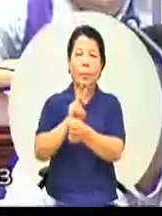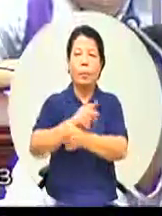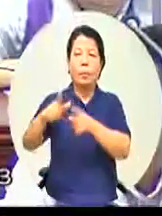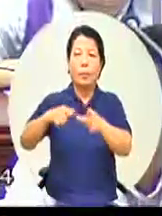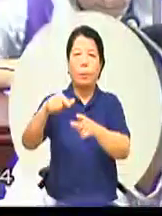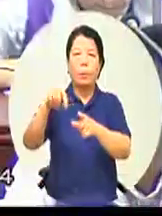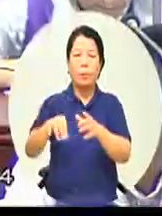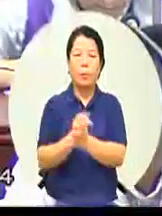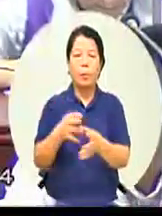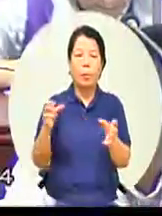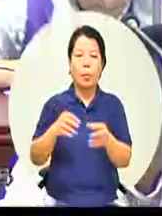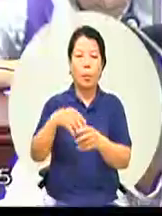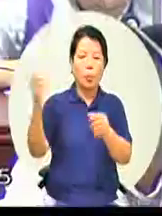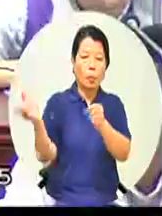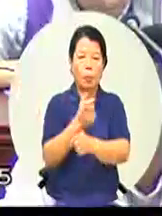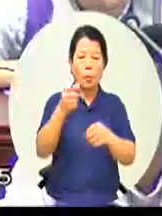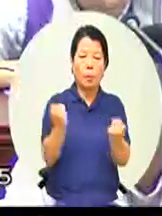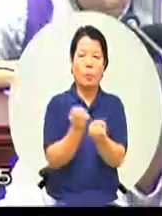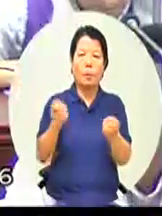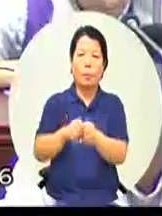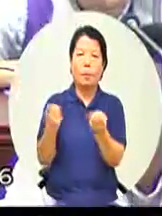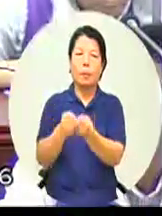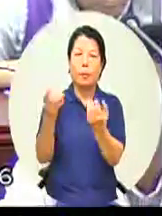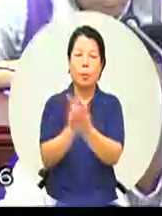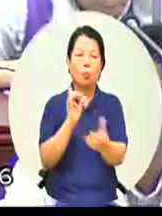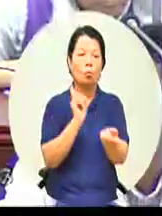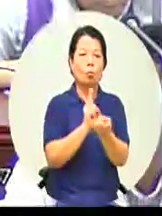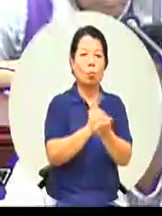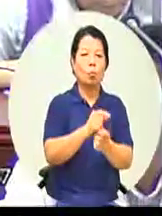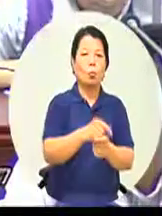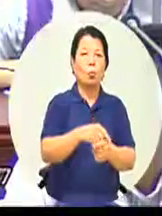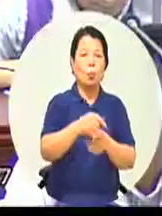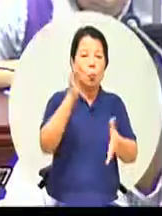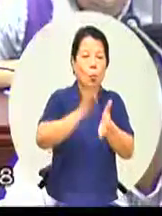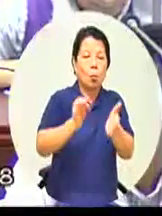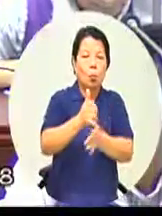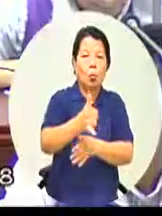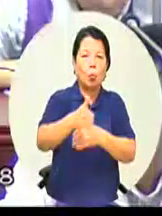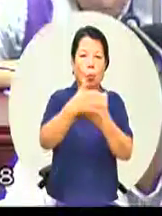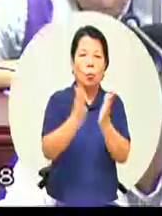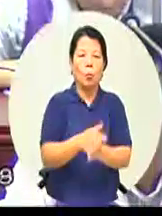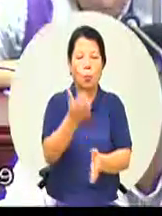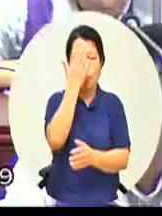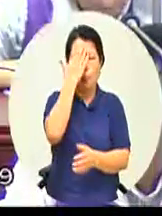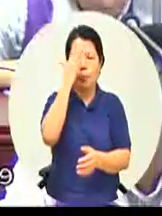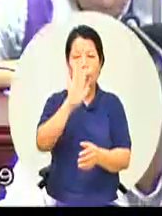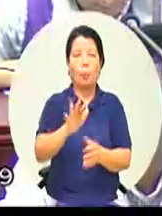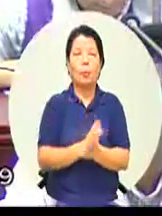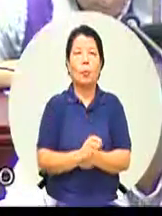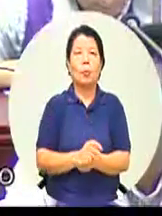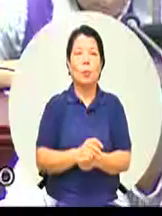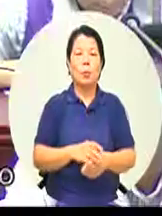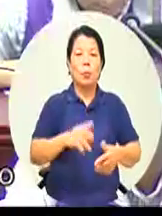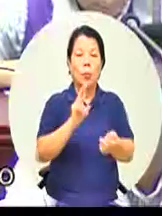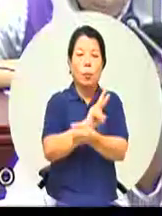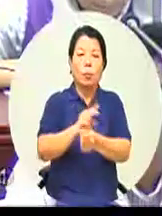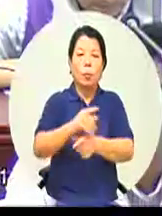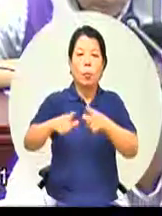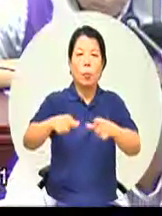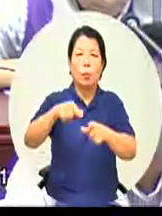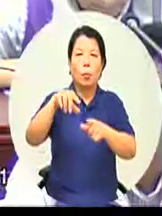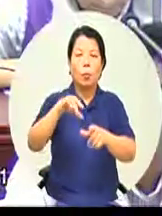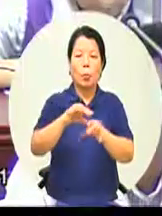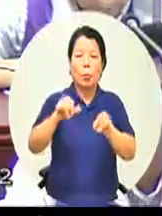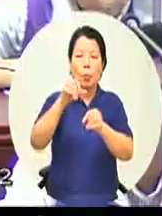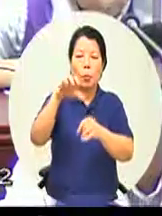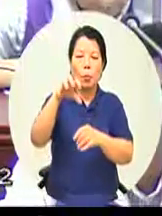冲了以后，其实没有新的球场，对很多球造成很多困扰。那目前我们了解到，在林园高中附近有个体育用地，但是呢